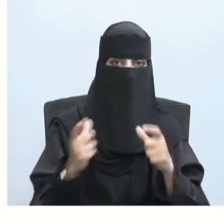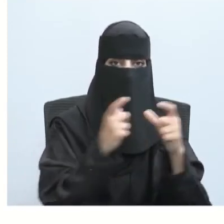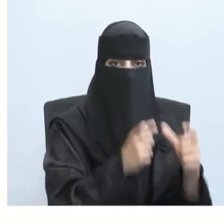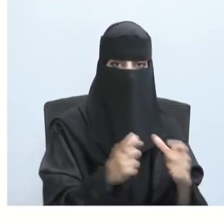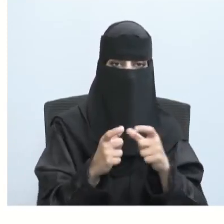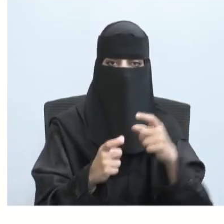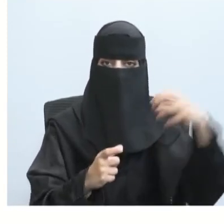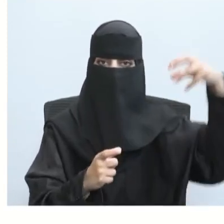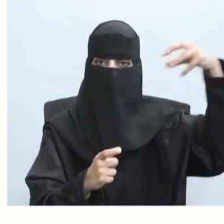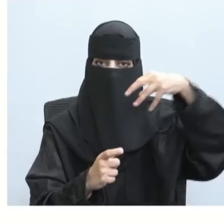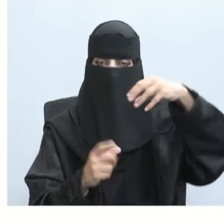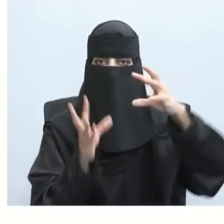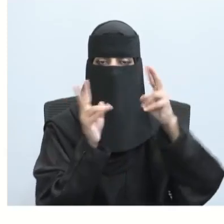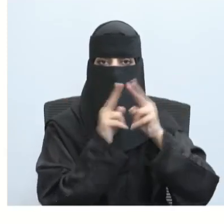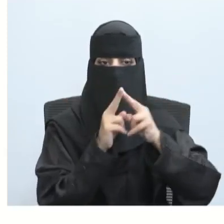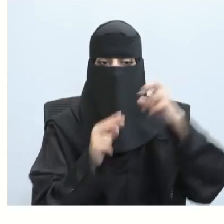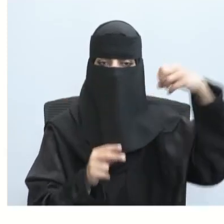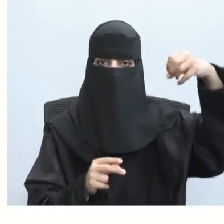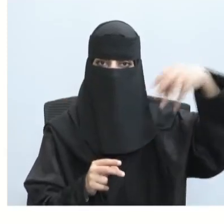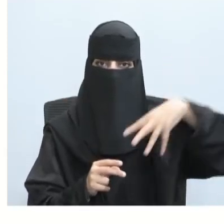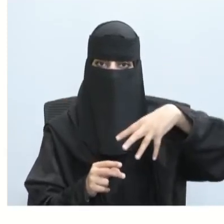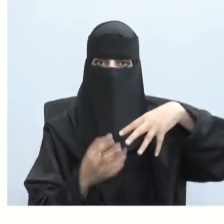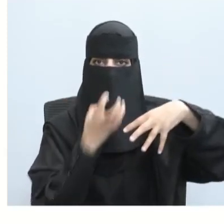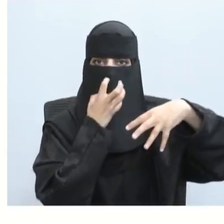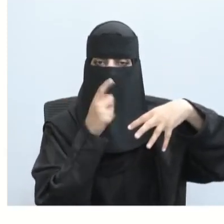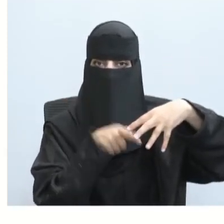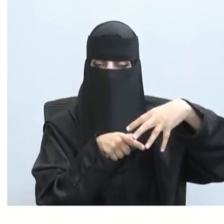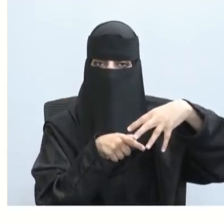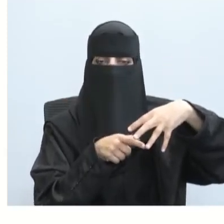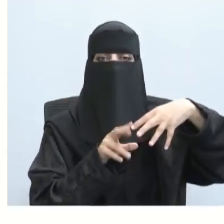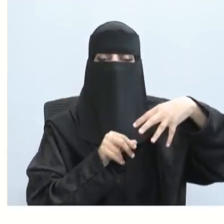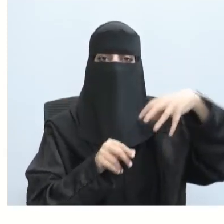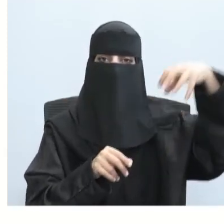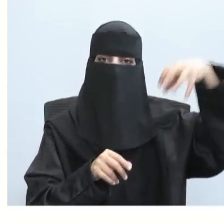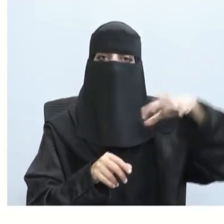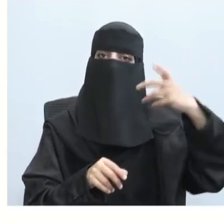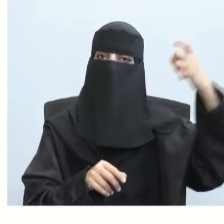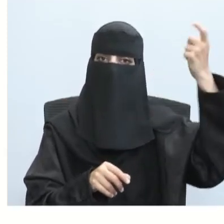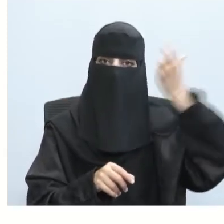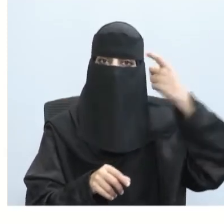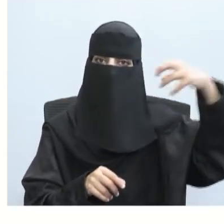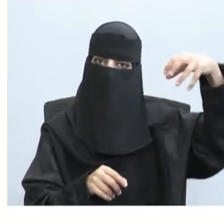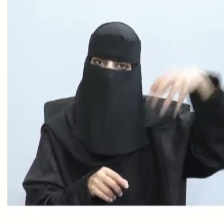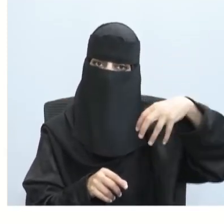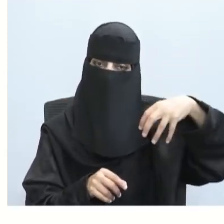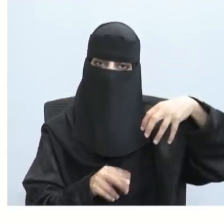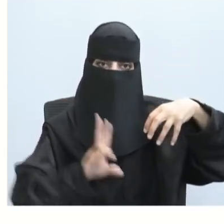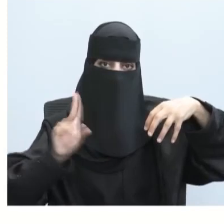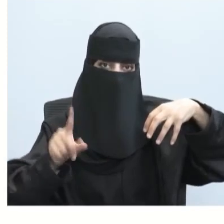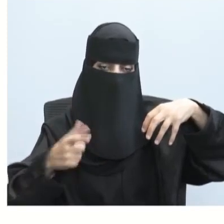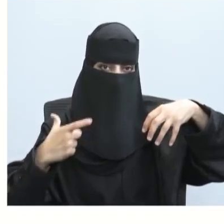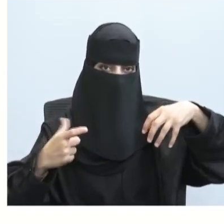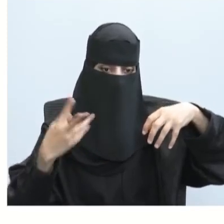كهربائي له طاقه كهربائيه او طاقه حراريه او ربما تحت اشعه الشمس مباشره بينما الاخر